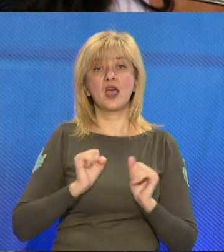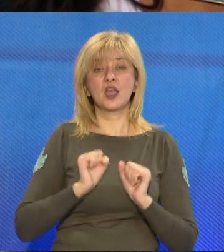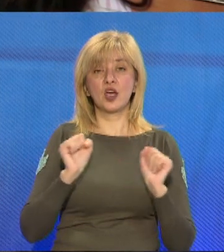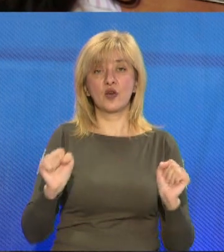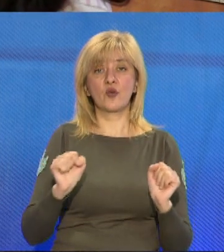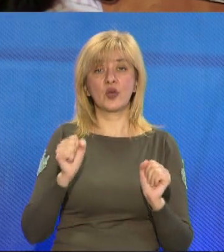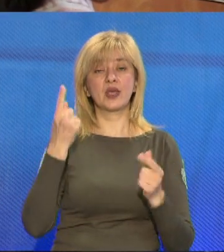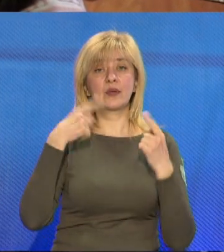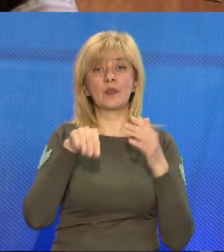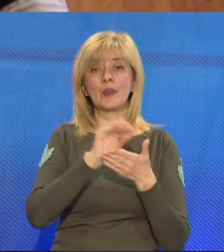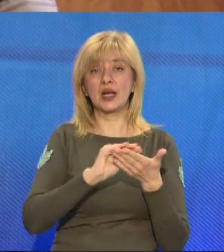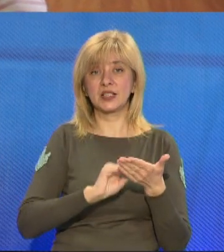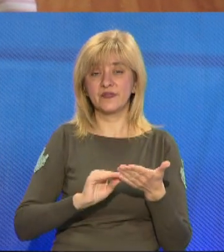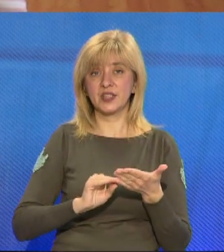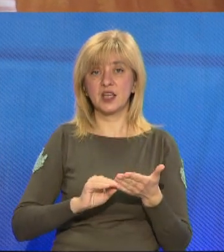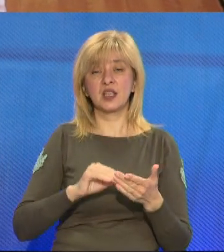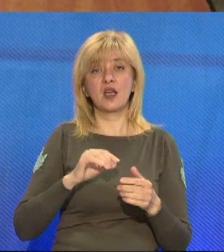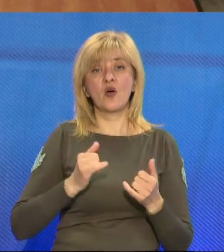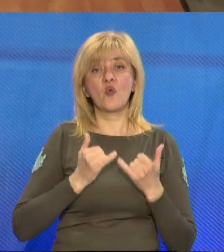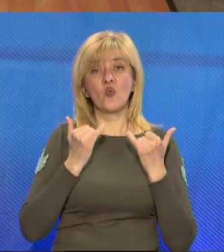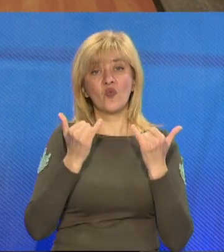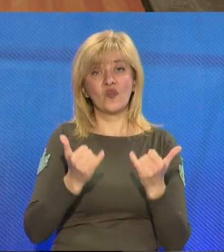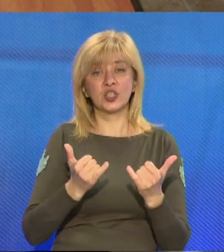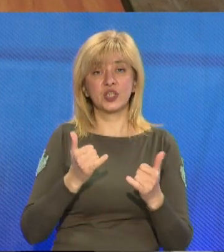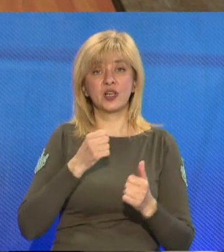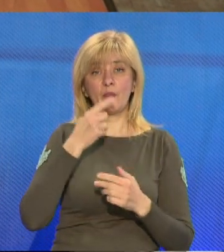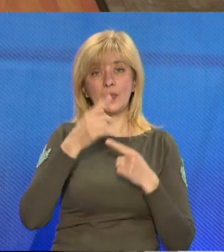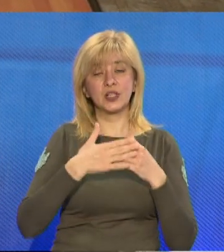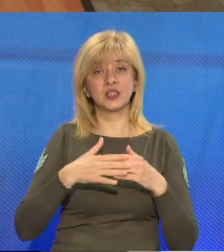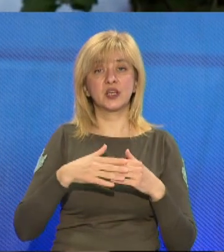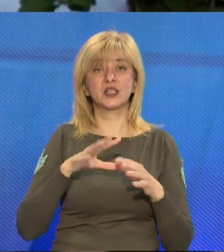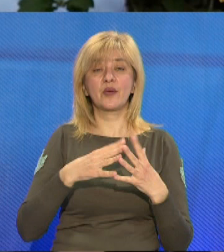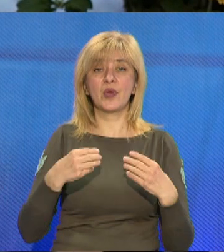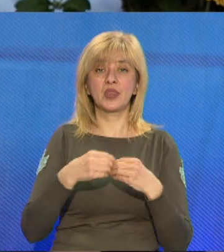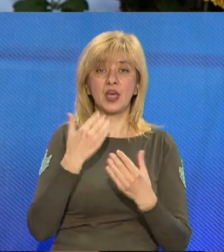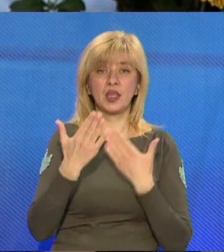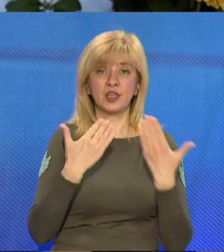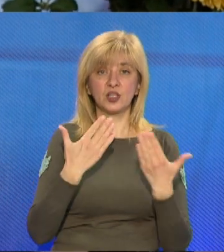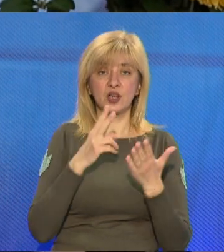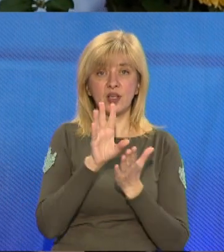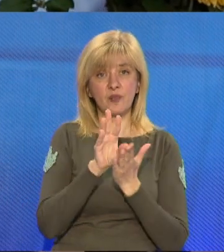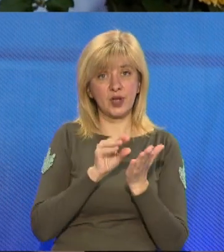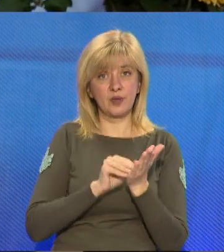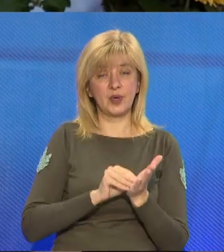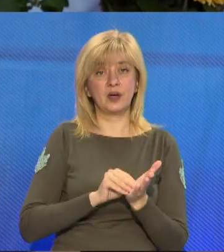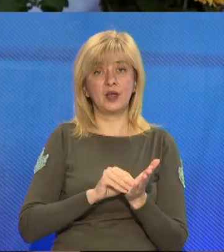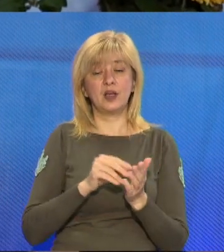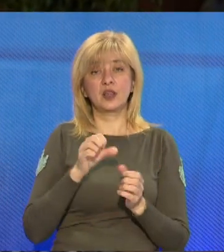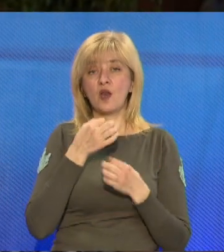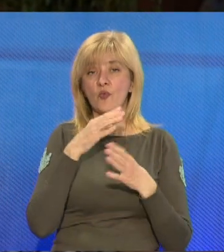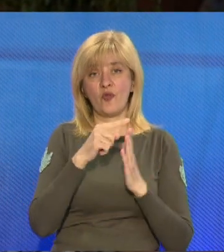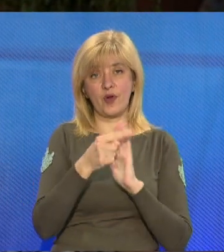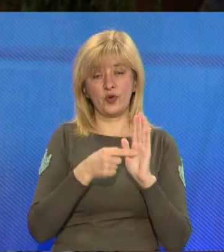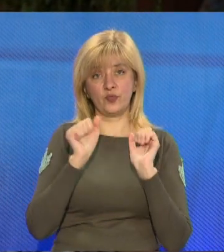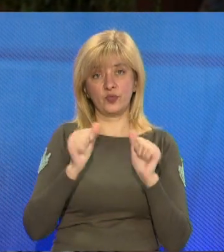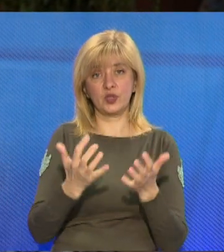старейших и любови до близких, узор семейных относинов. Цікавую книгу, на сторонках якой можно шукать отказ на любое питание, юные гродинцы